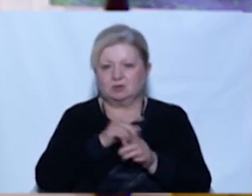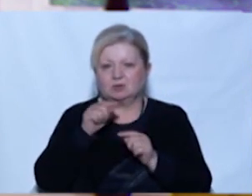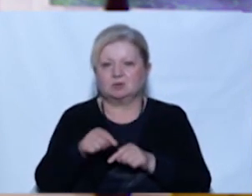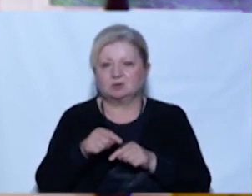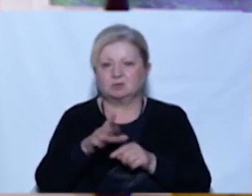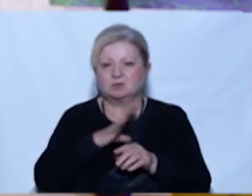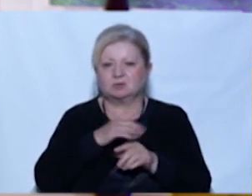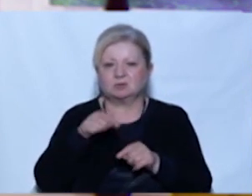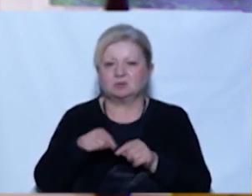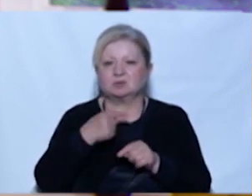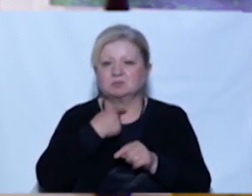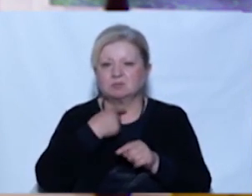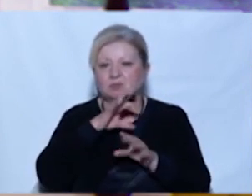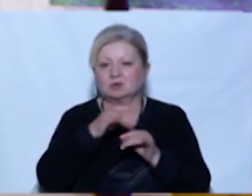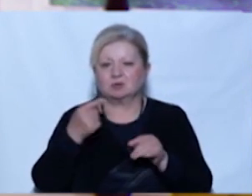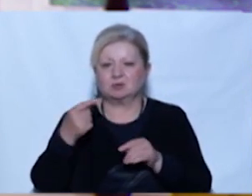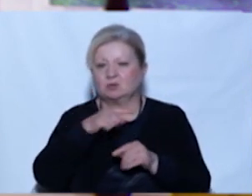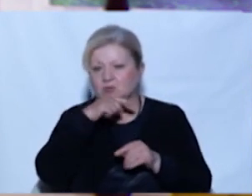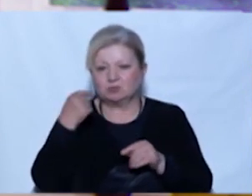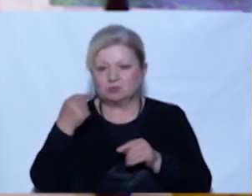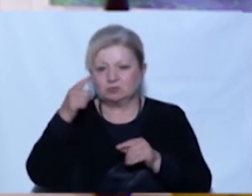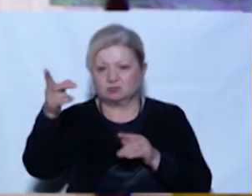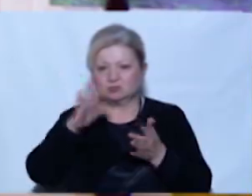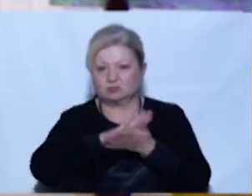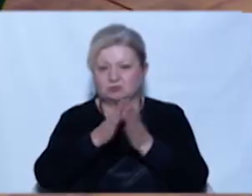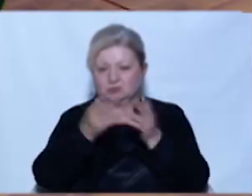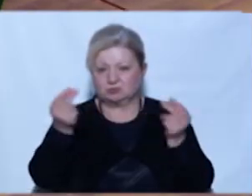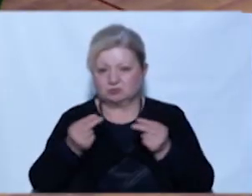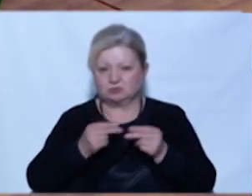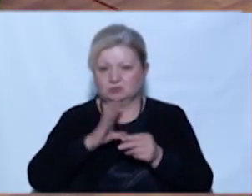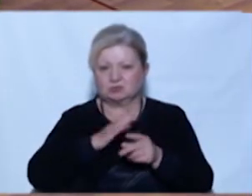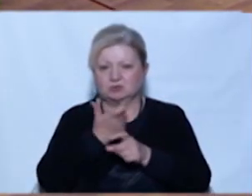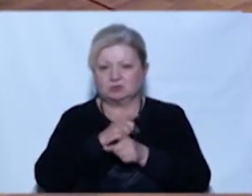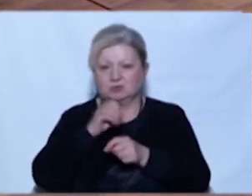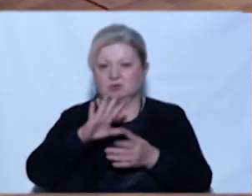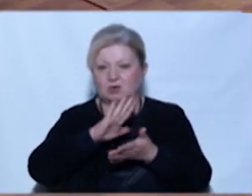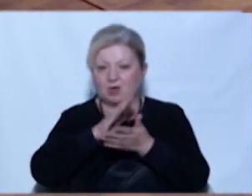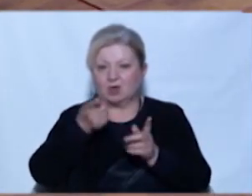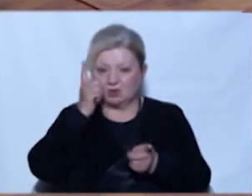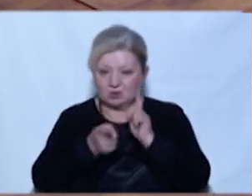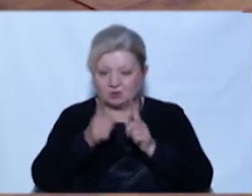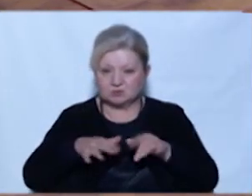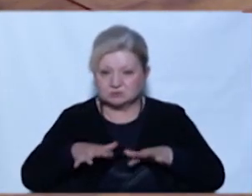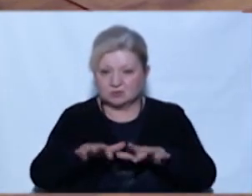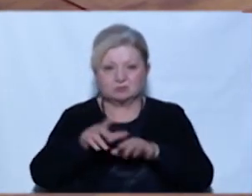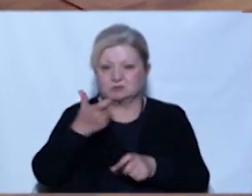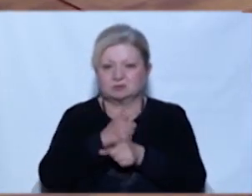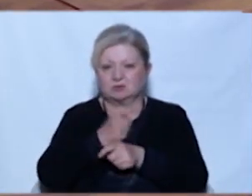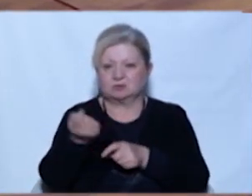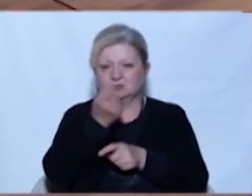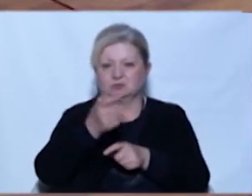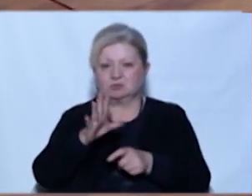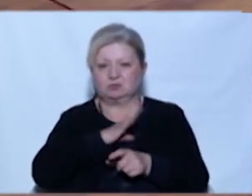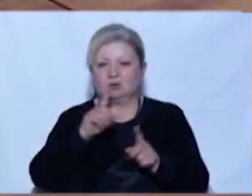ამ ხელშეკრულებასა და რუსეთის სახელმწიფოს მფარველობას დიდი ჰქონდა საქმეთ კი ძალიან მცირედი იყო ის დახმარება,